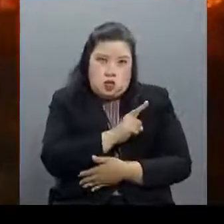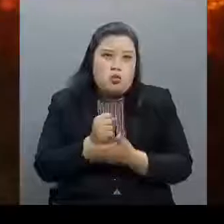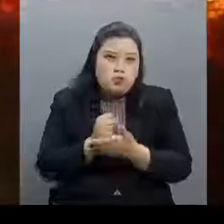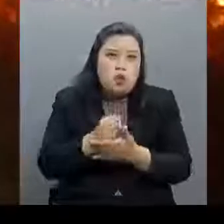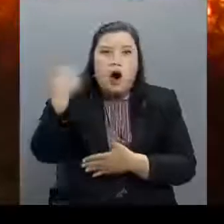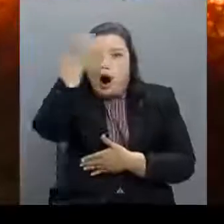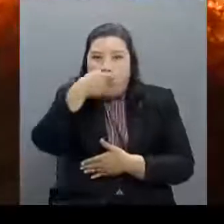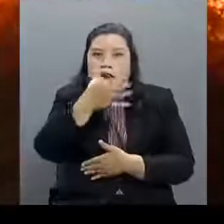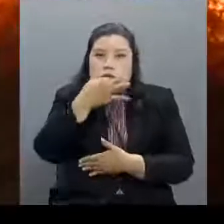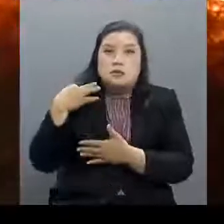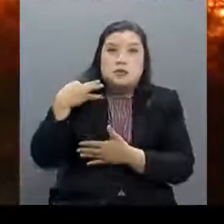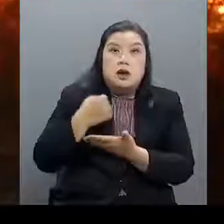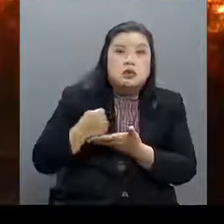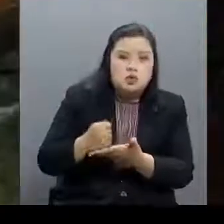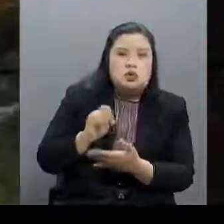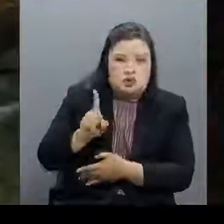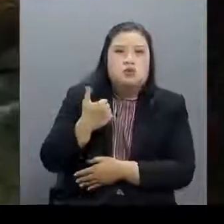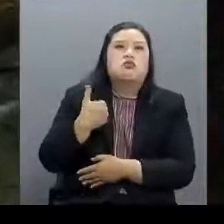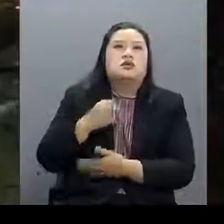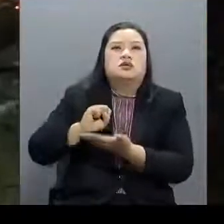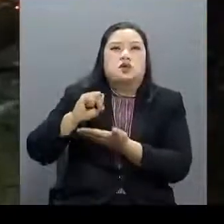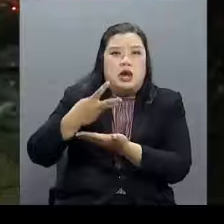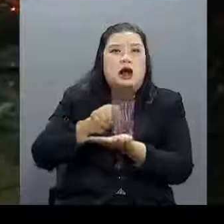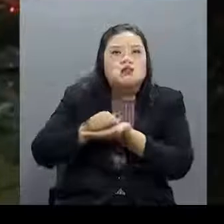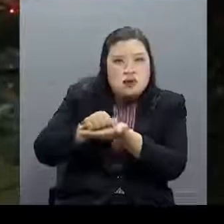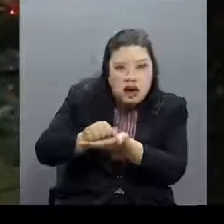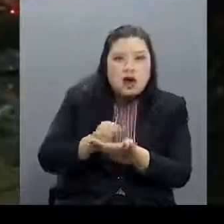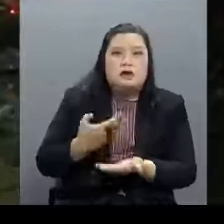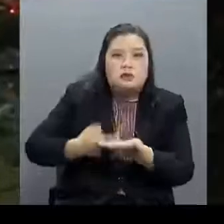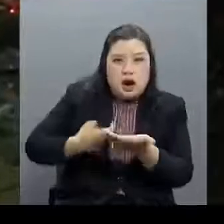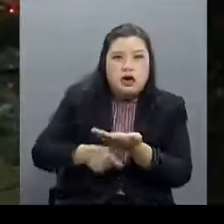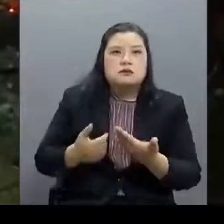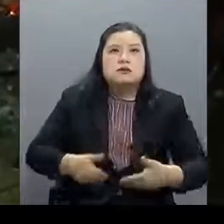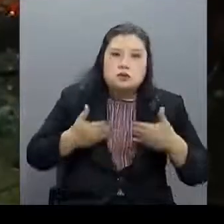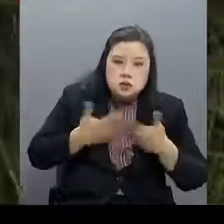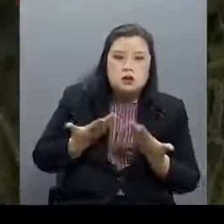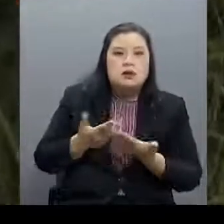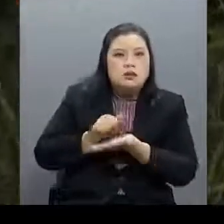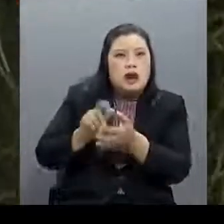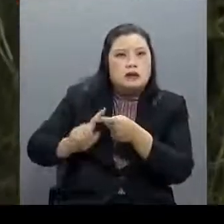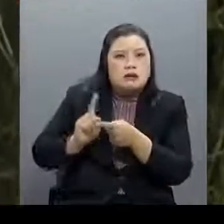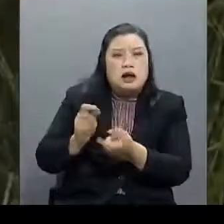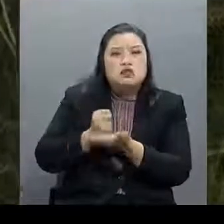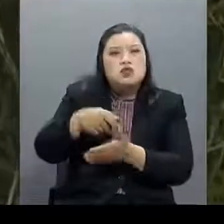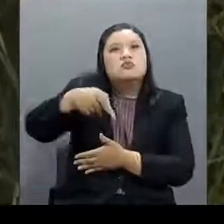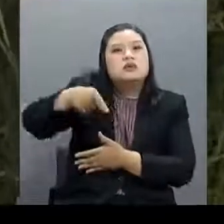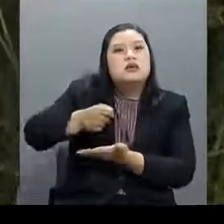ศาสมัครดบไฟป่าจึงเสนอให้จดหาประกนชีวิ ประกนไพยหรอวสวสดีการสำหับคนกลุ่มนี้ค่ะ